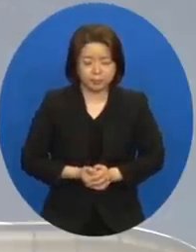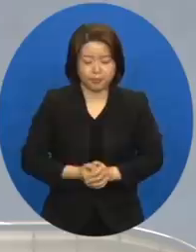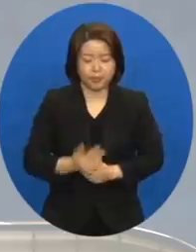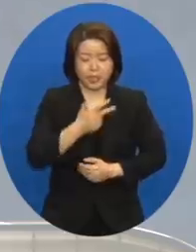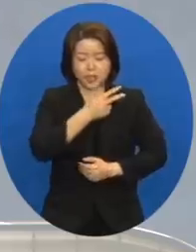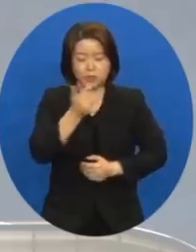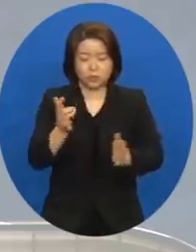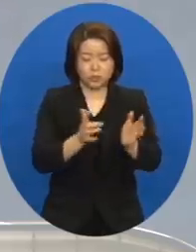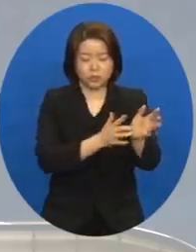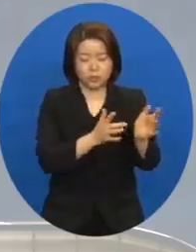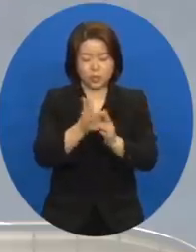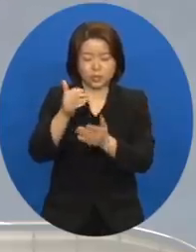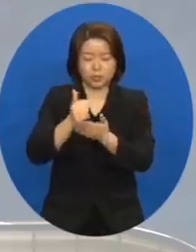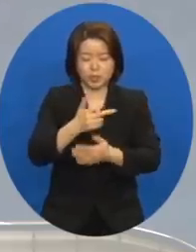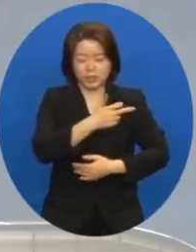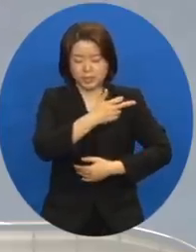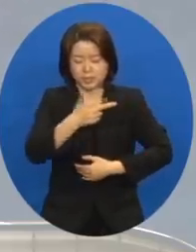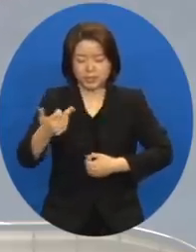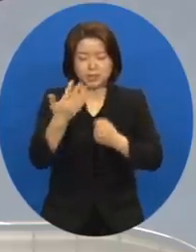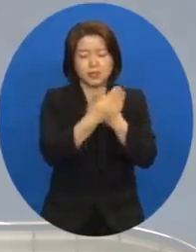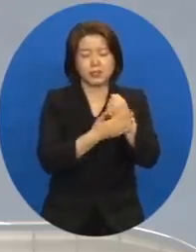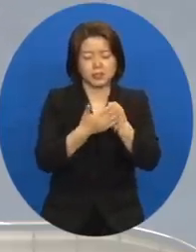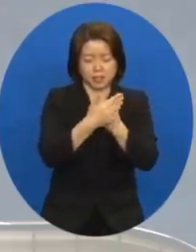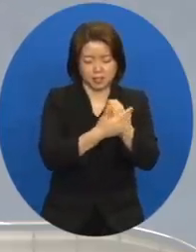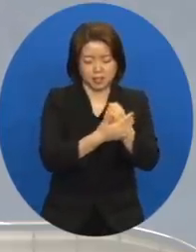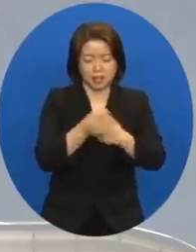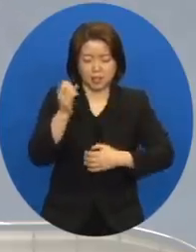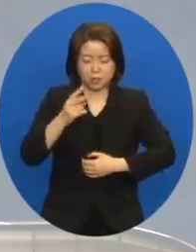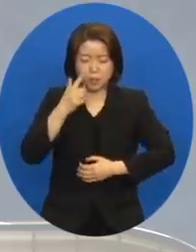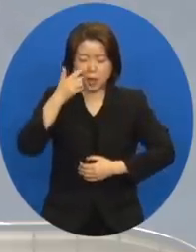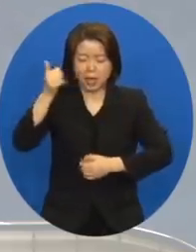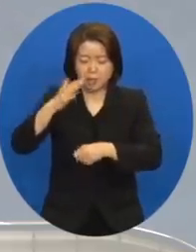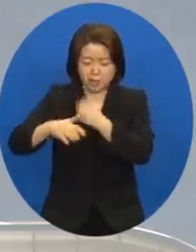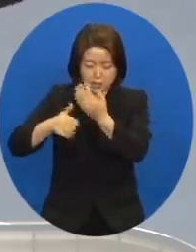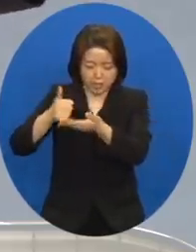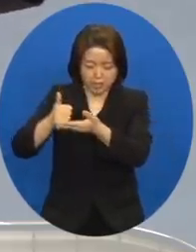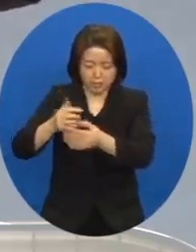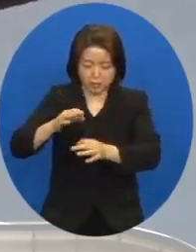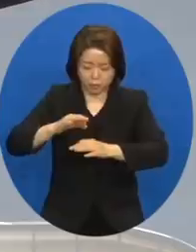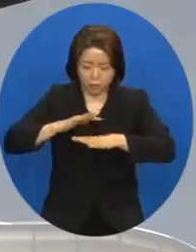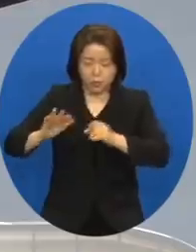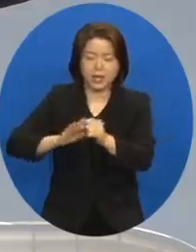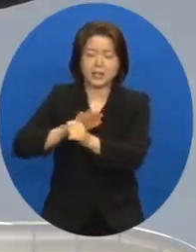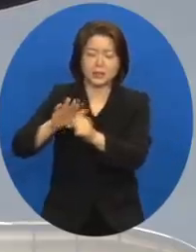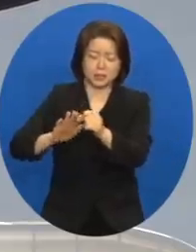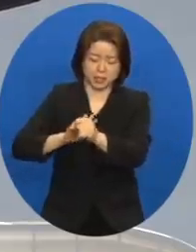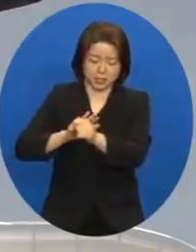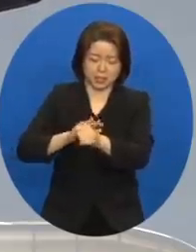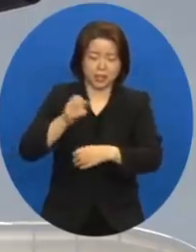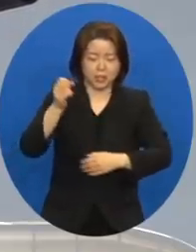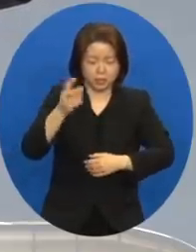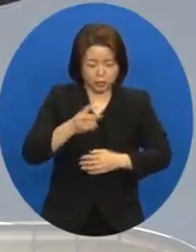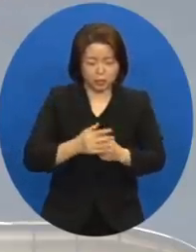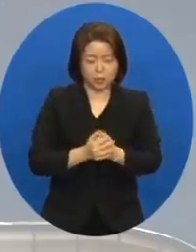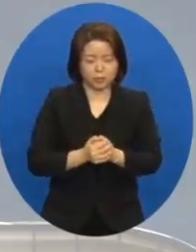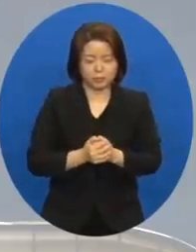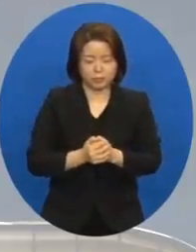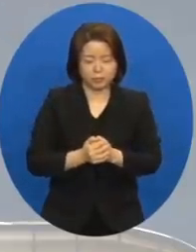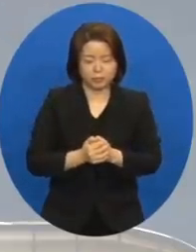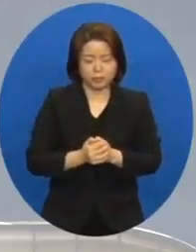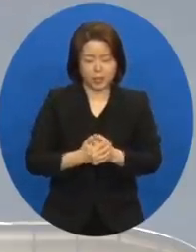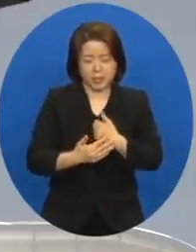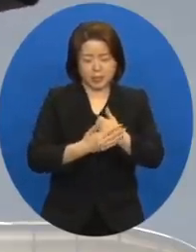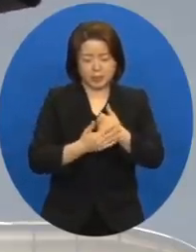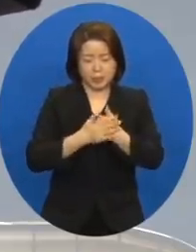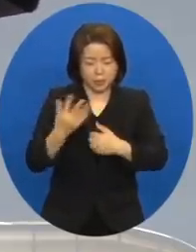주 예수님의 크신 은혜와 아버지 하나님의 놀라우신 사랑 하심과 보혜사